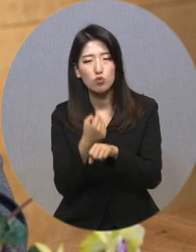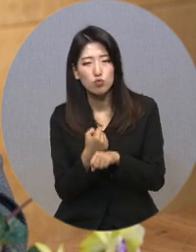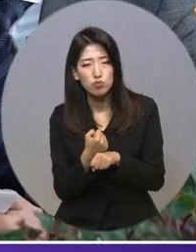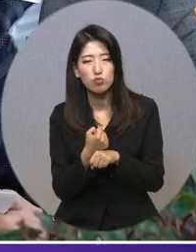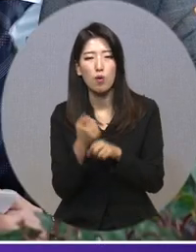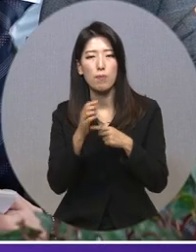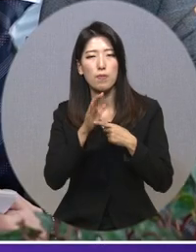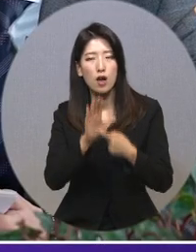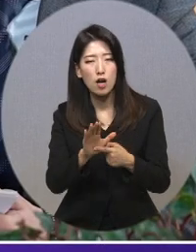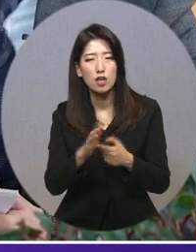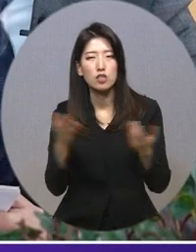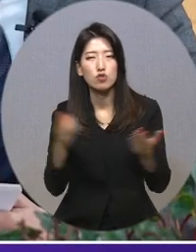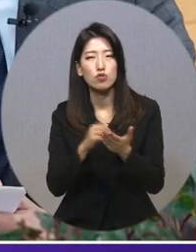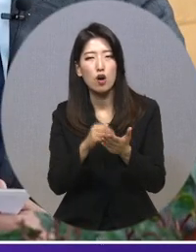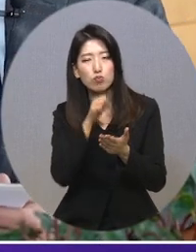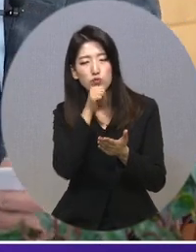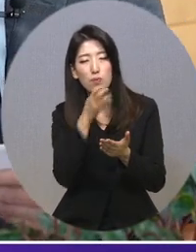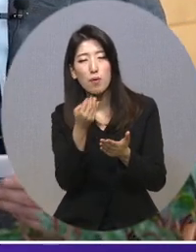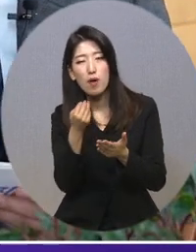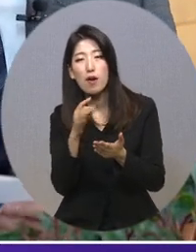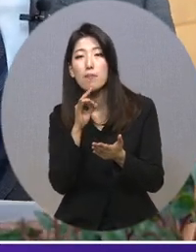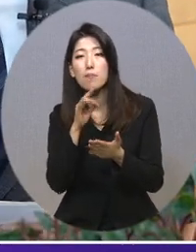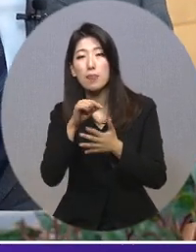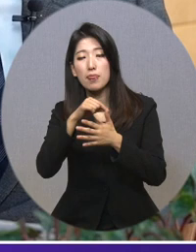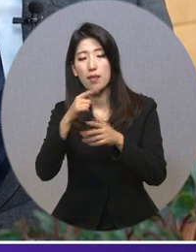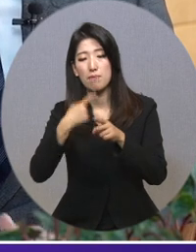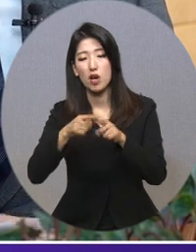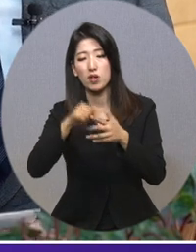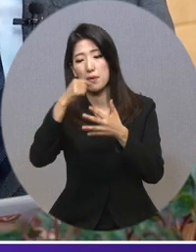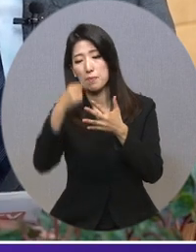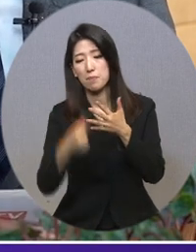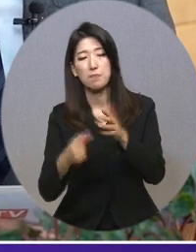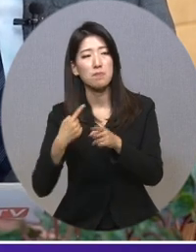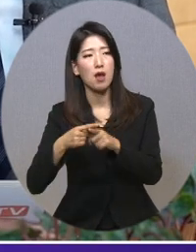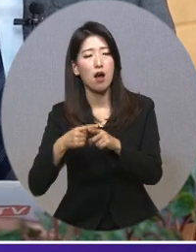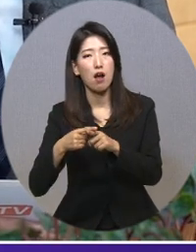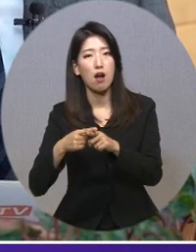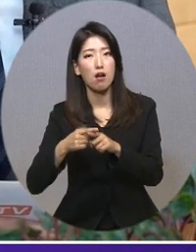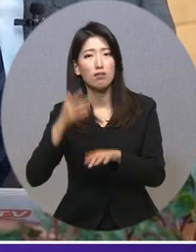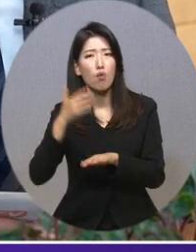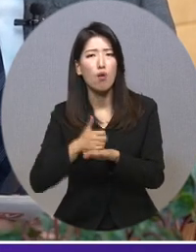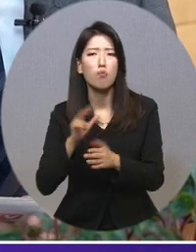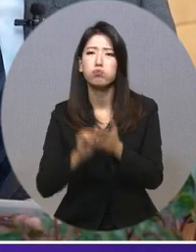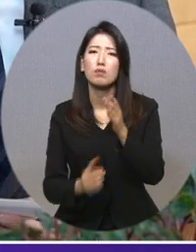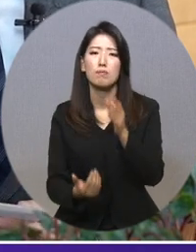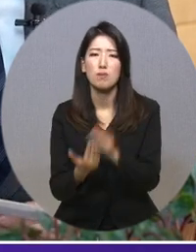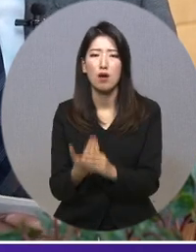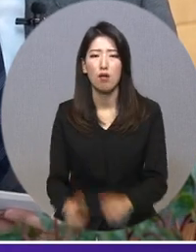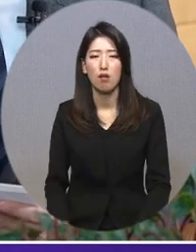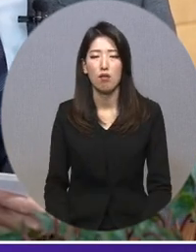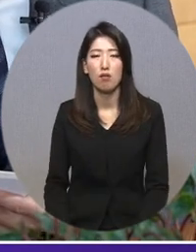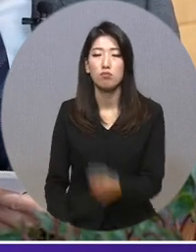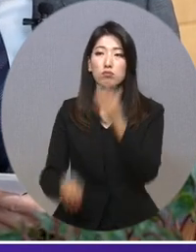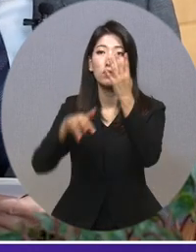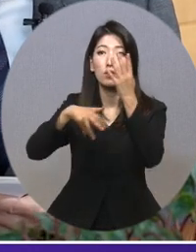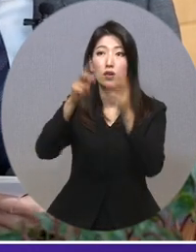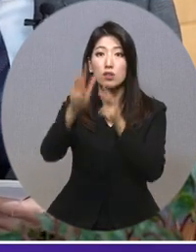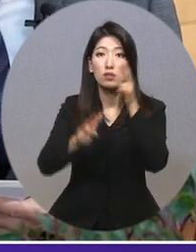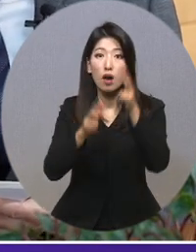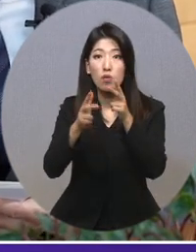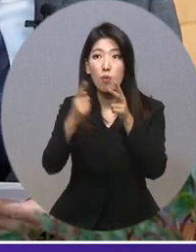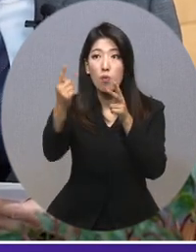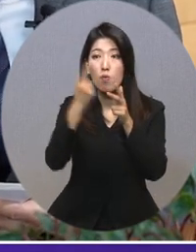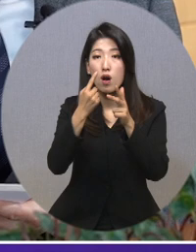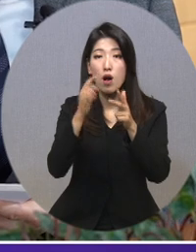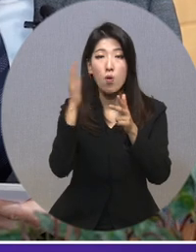실적, 취업률 이런 네네. 것들만 갖고 평가를 하다 보니까 문제점이 많이 조출되어 있습니다. 왜냐하면 4차 산업과 함께 미래가 좀 급변하고